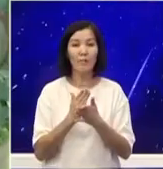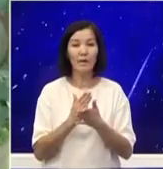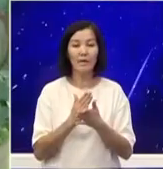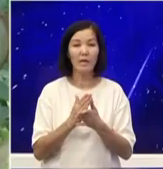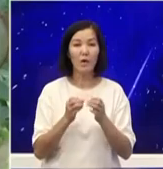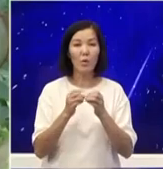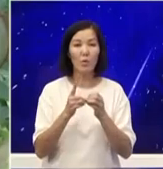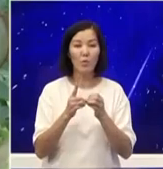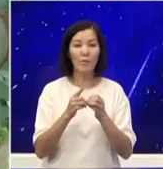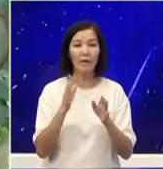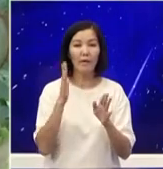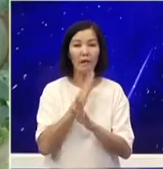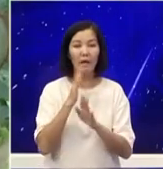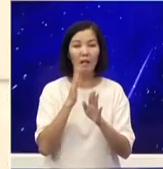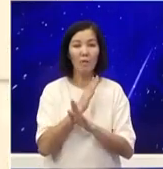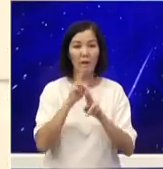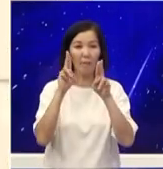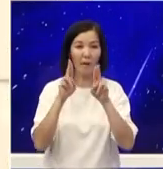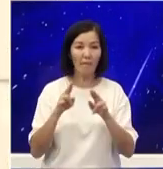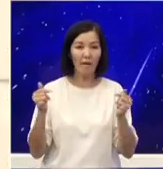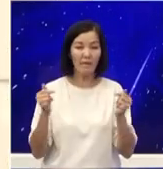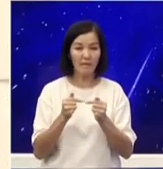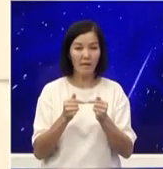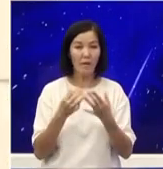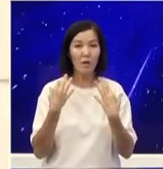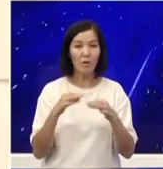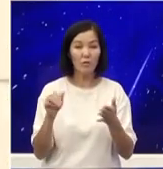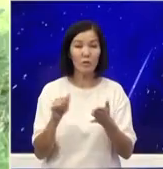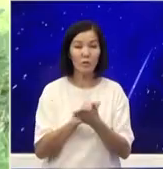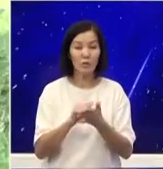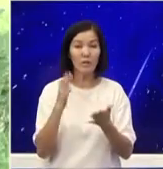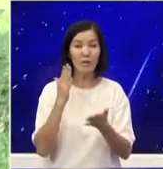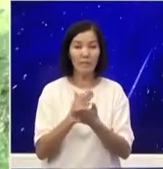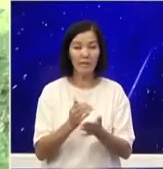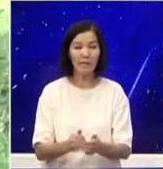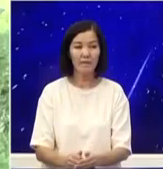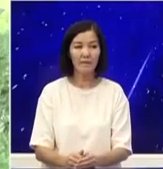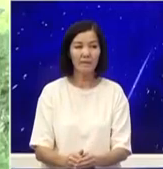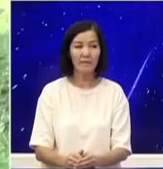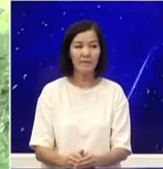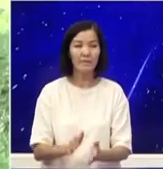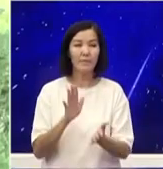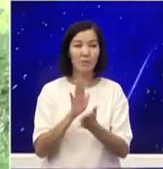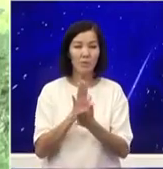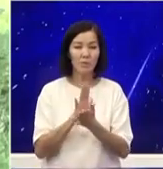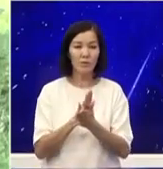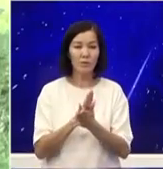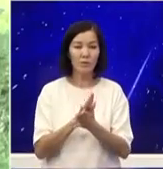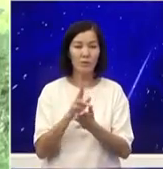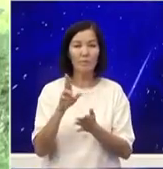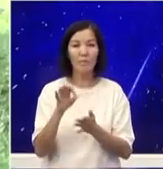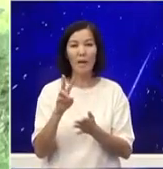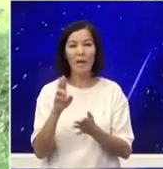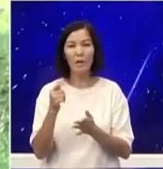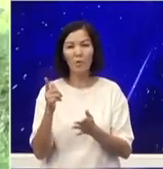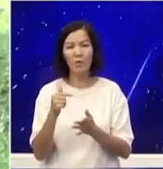тек 11-і экологиялық стандартқа сай, яғни рұқсат құжаттары бар. Қоқыстар мен полигонның айырмашылығы неде деп